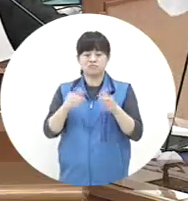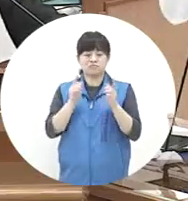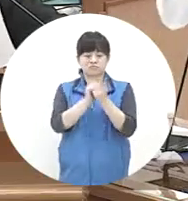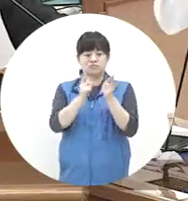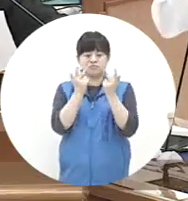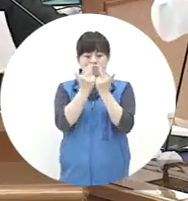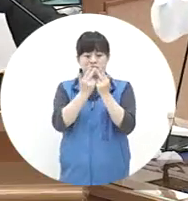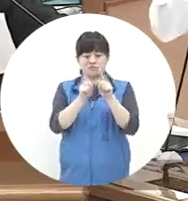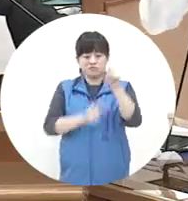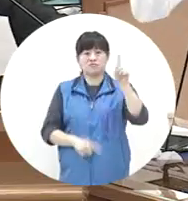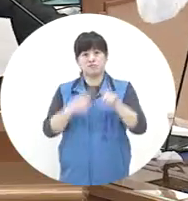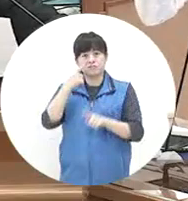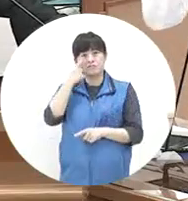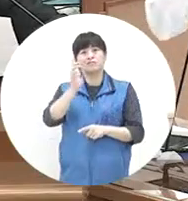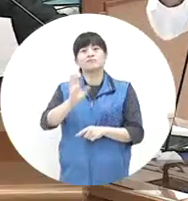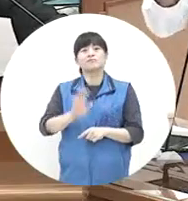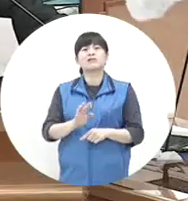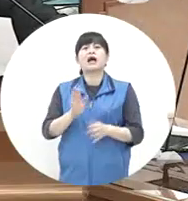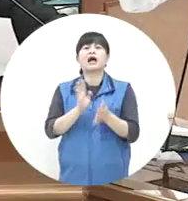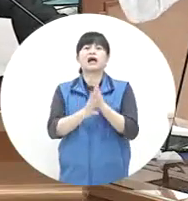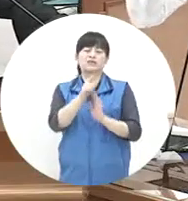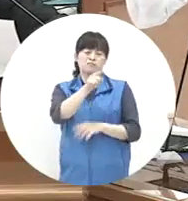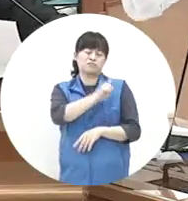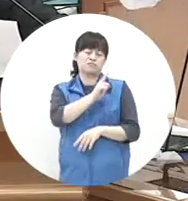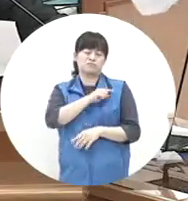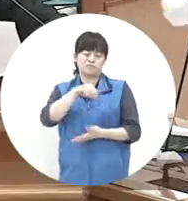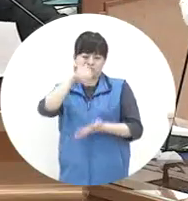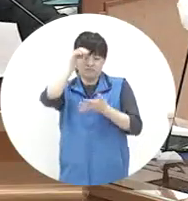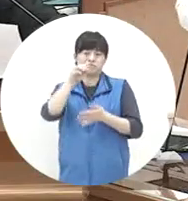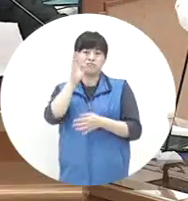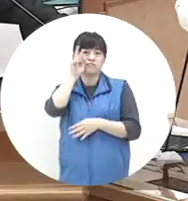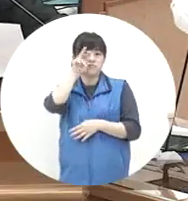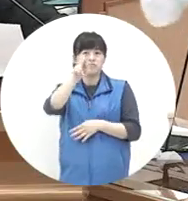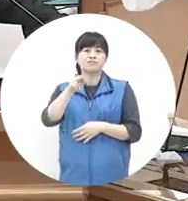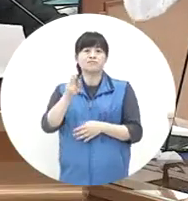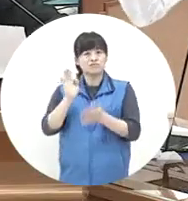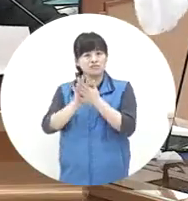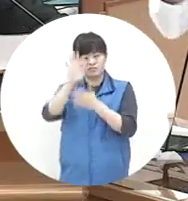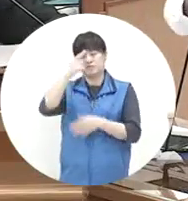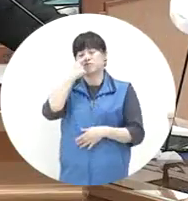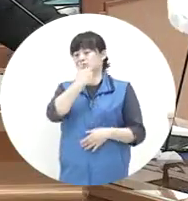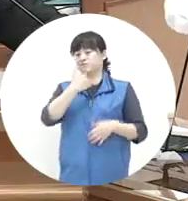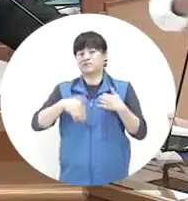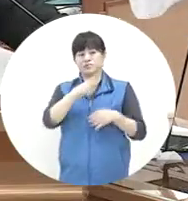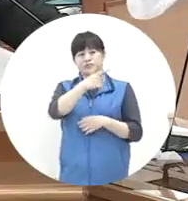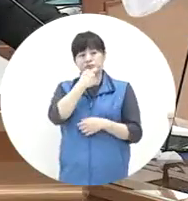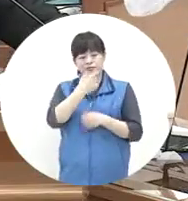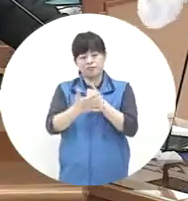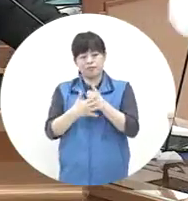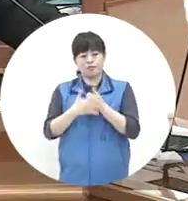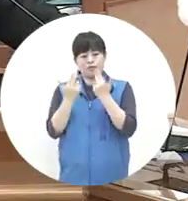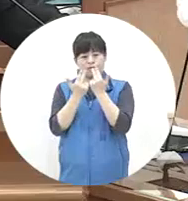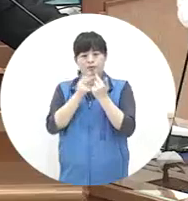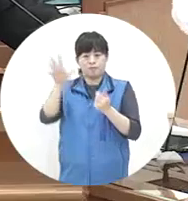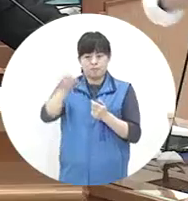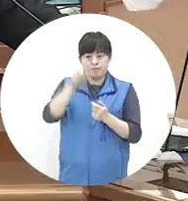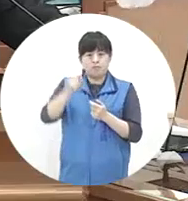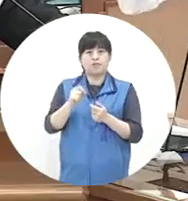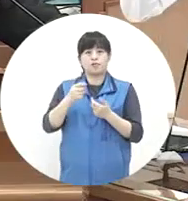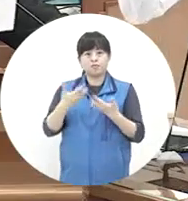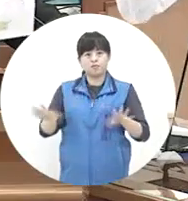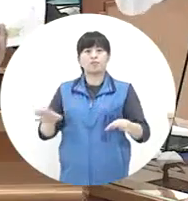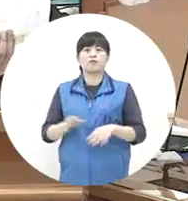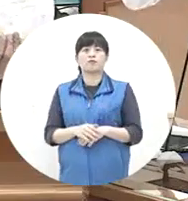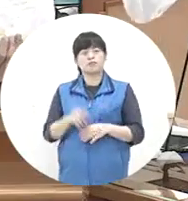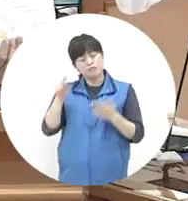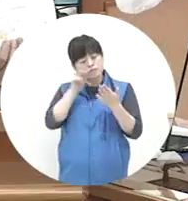这么大。 那当然嘛，还是你的政见，未来我也是很高兴你愿意为我们新北市争取更多的 土地。对啊，你没看到